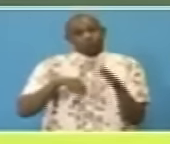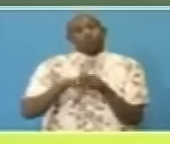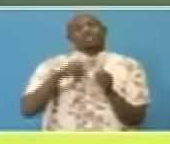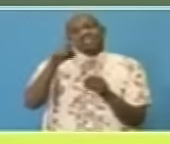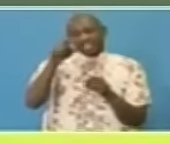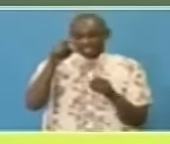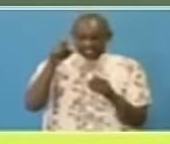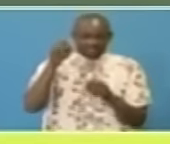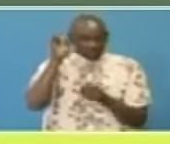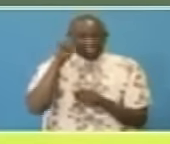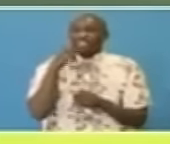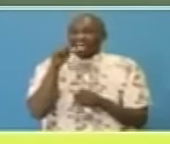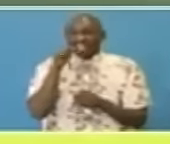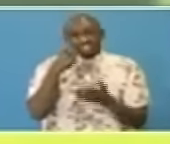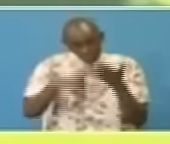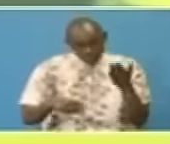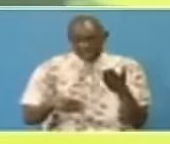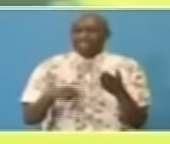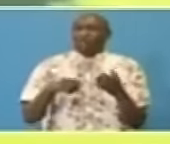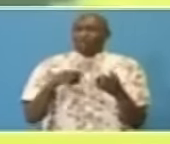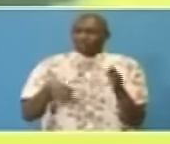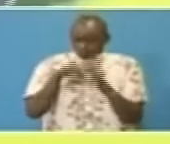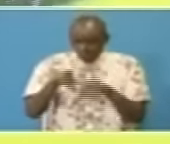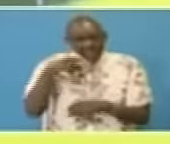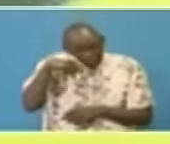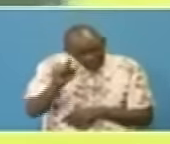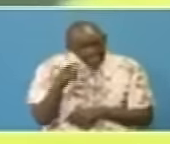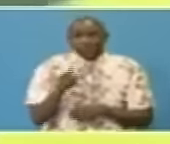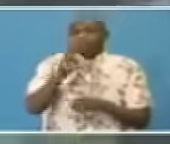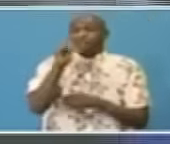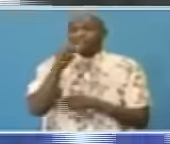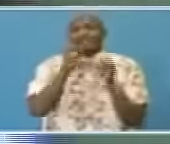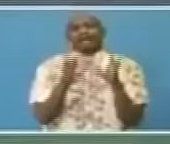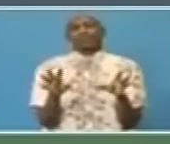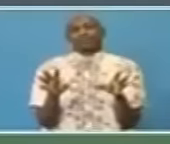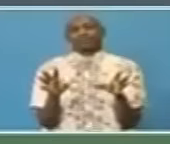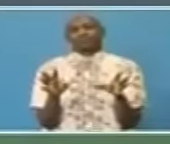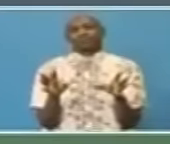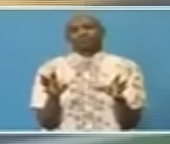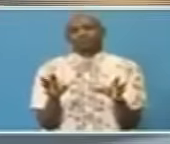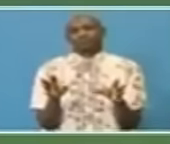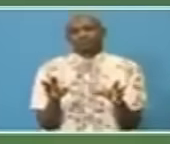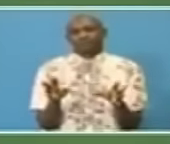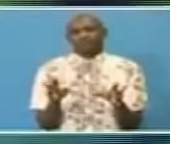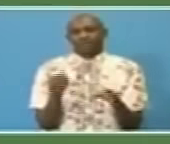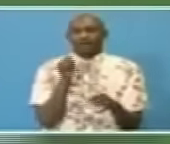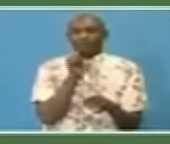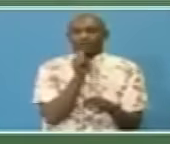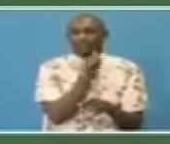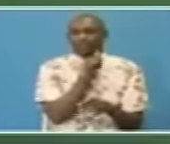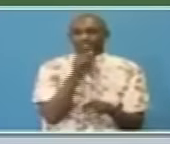nchini Uingereza lilipitisha sheria ya kuwazuia wachezaji kubashiri matokeo ya mechi yote ile ulimwenguni. Abulla